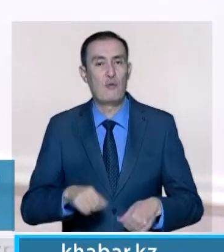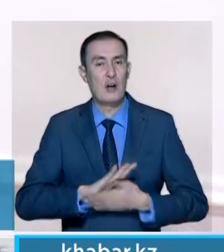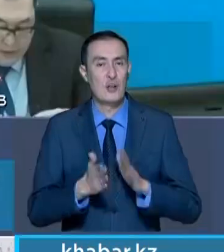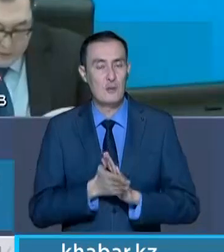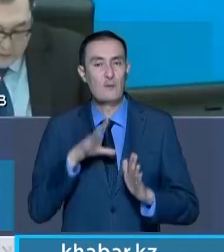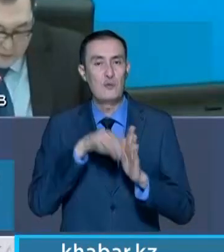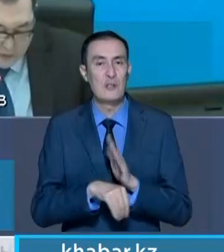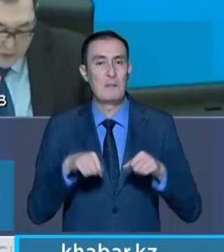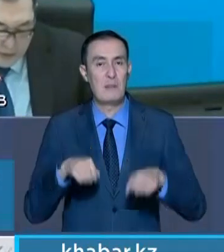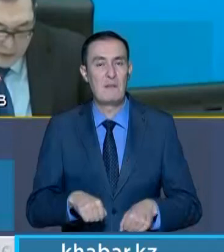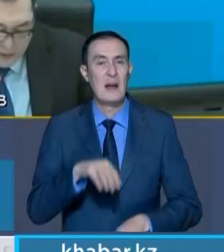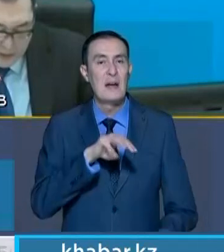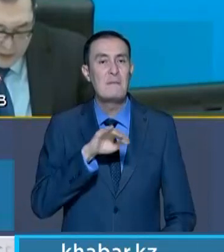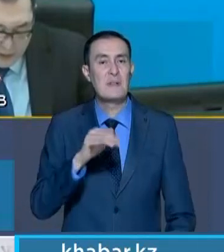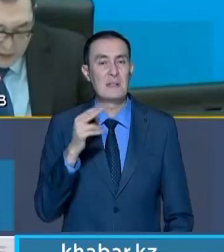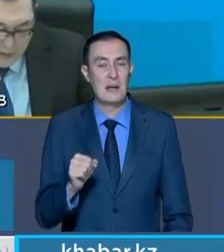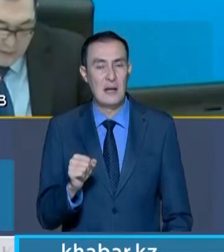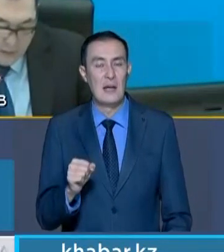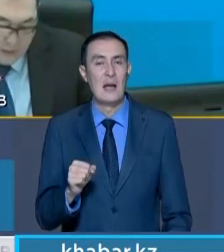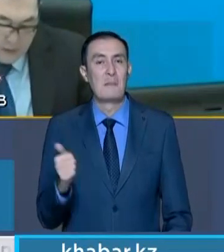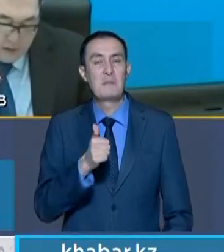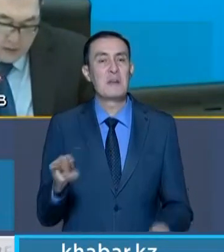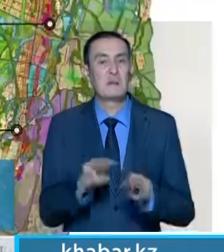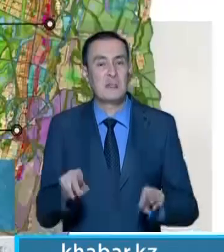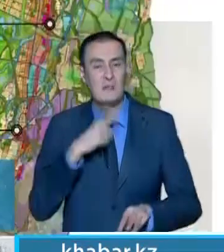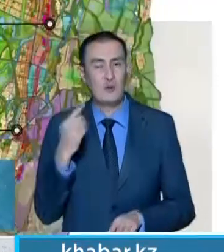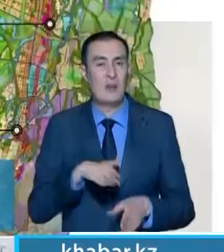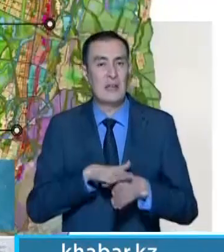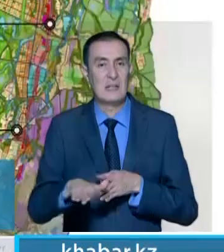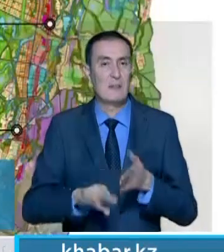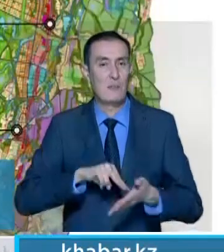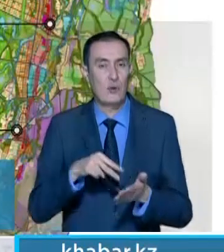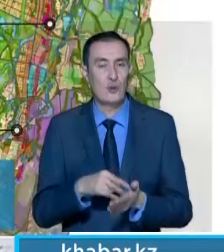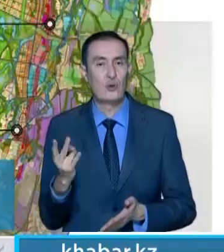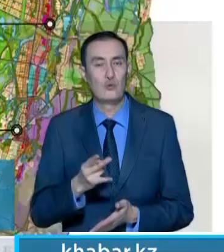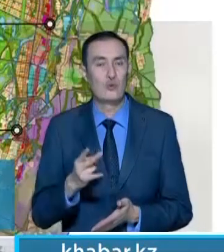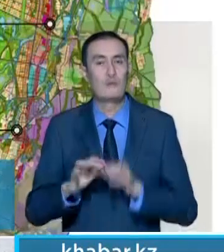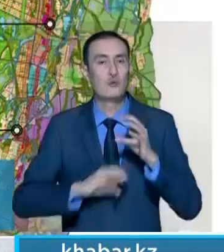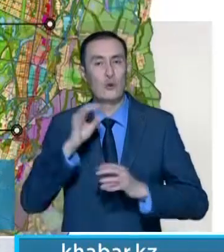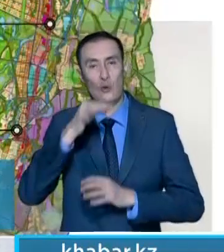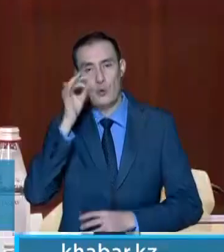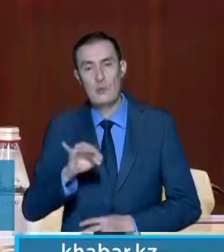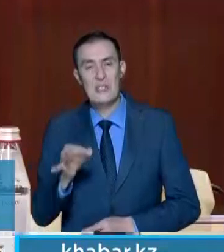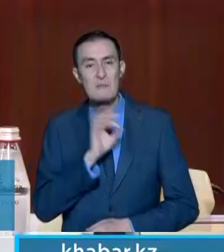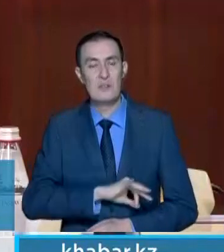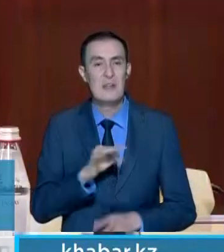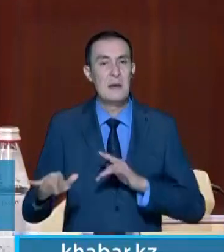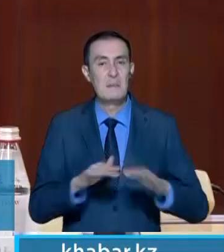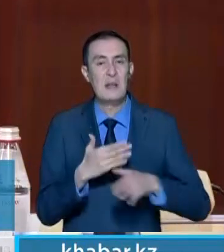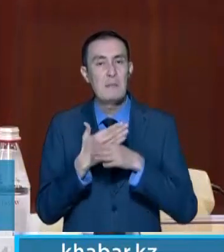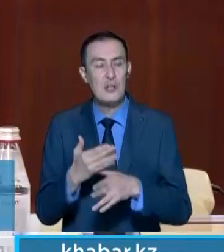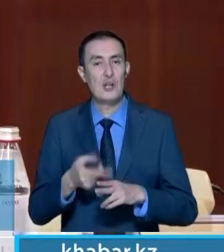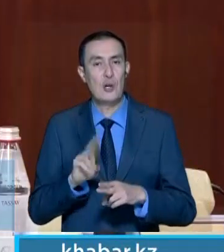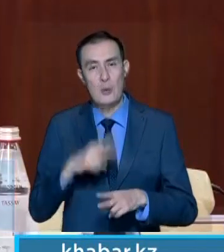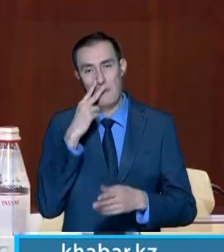режима, в том числе права МФЦА. Алихан Смаилов подчеркнул, при реализации проекта нужно учесть международный опыт и использовать меры поддержки,